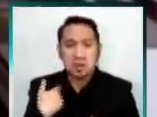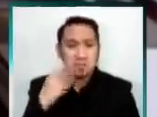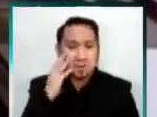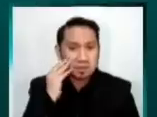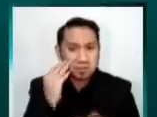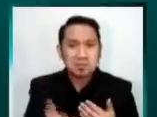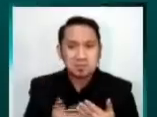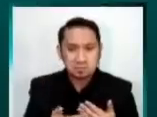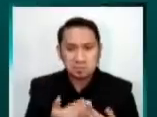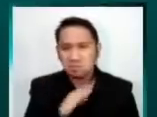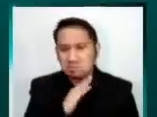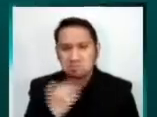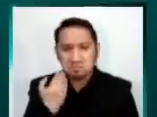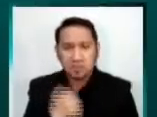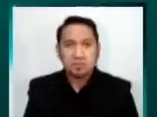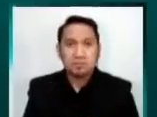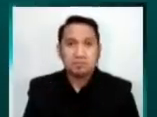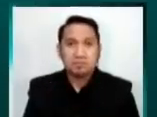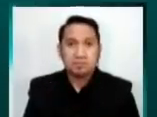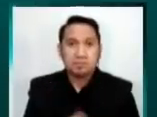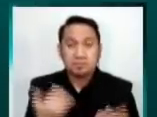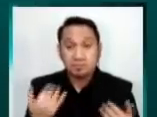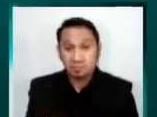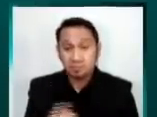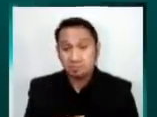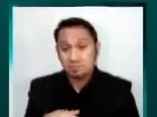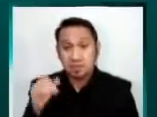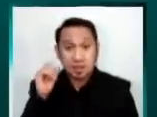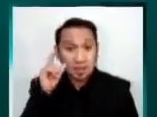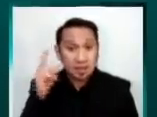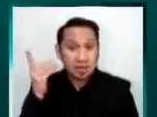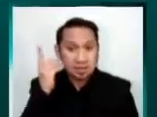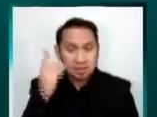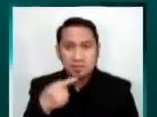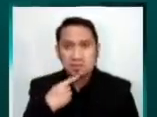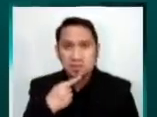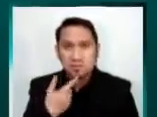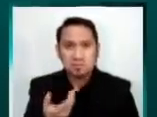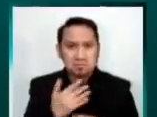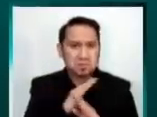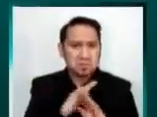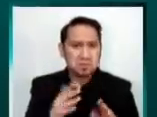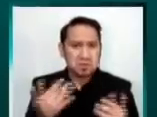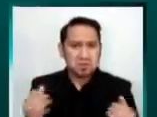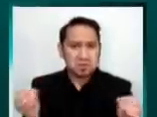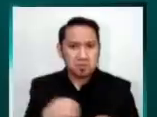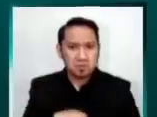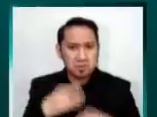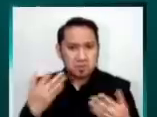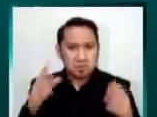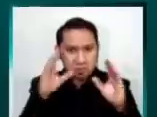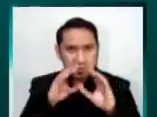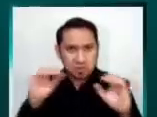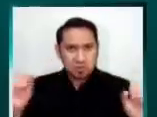symptoms. Para naman kay Senadora Laila De Lima, nakakabingi ang katahimikan ng Malacañang kaugnay sa petisyon ni Energy